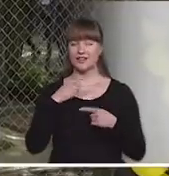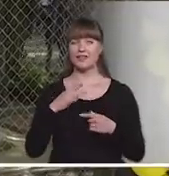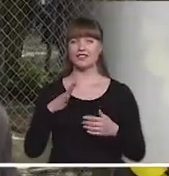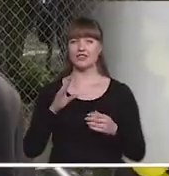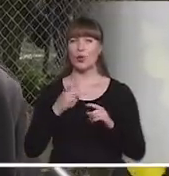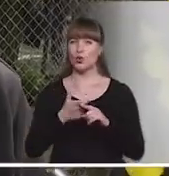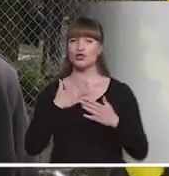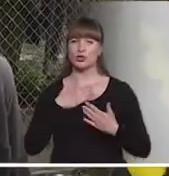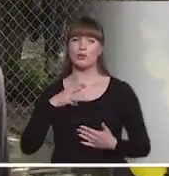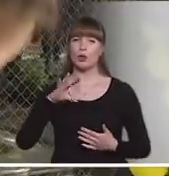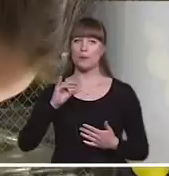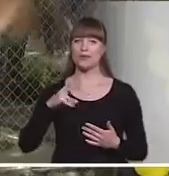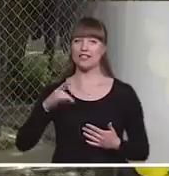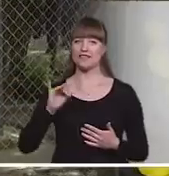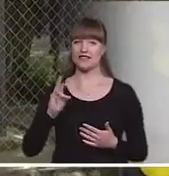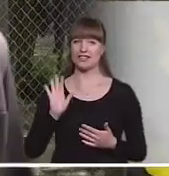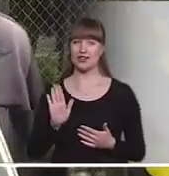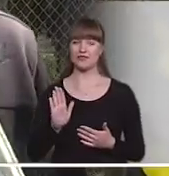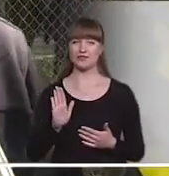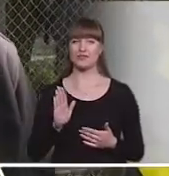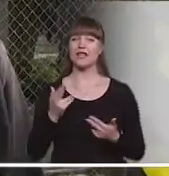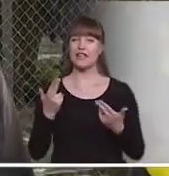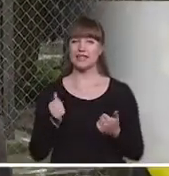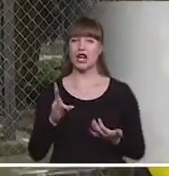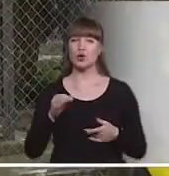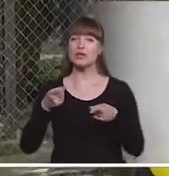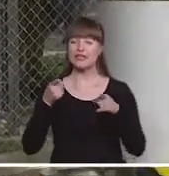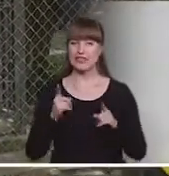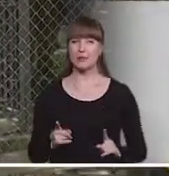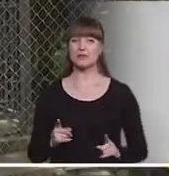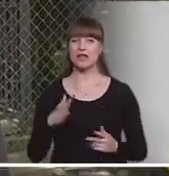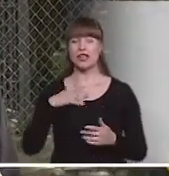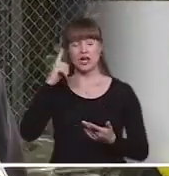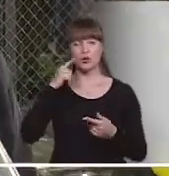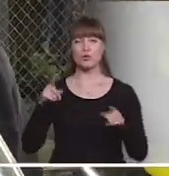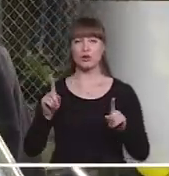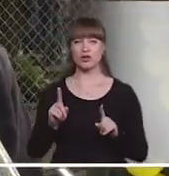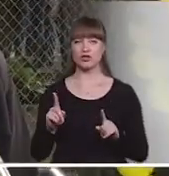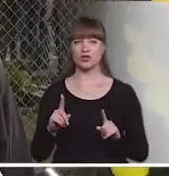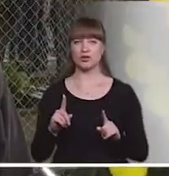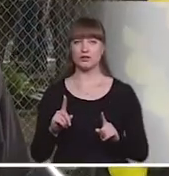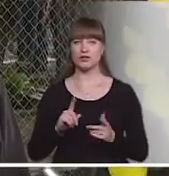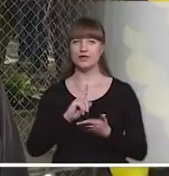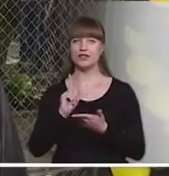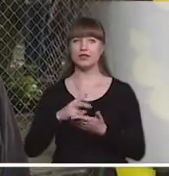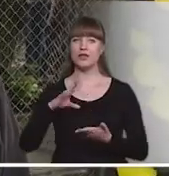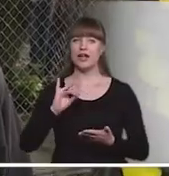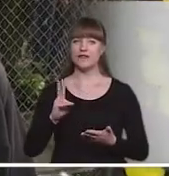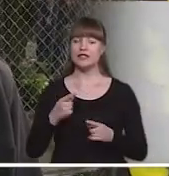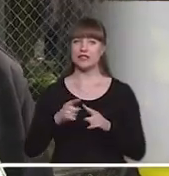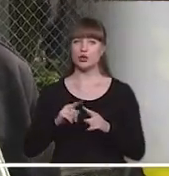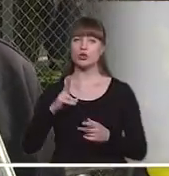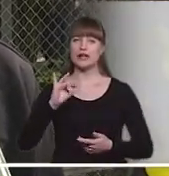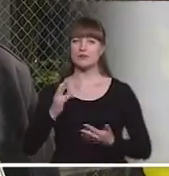люблю пингвинов. Да, но на самом деле я думаю, что именно львица